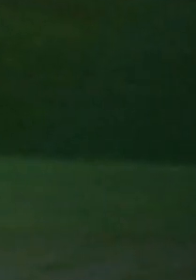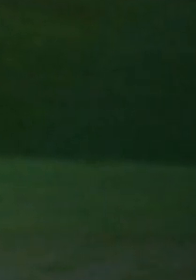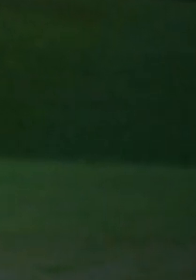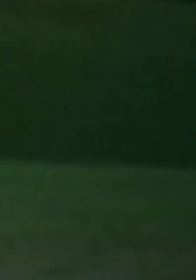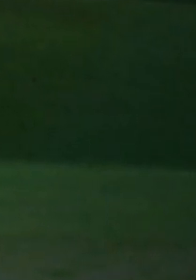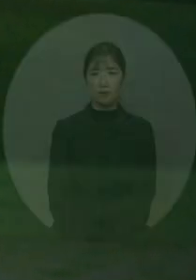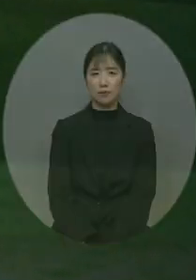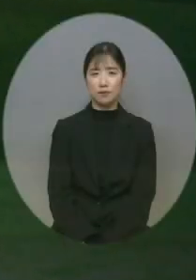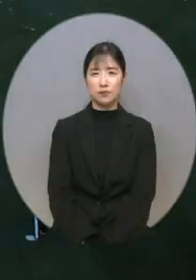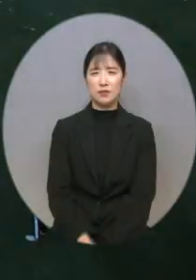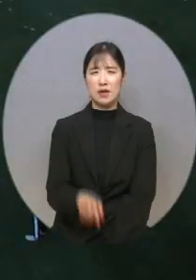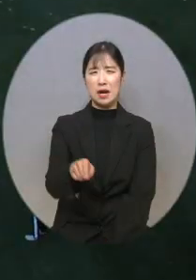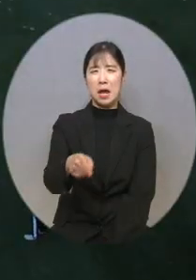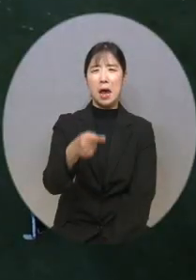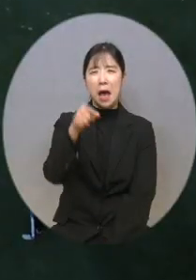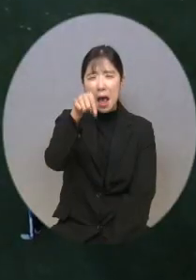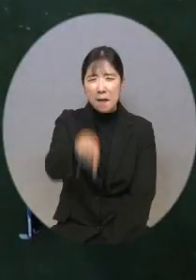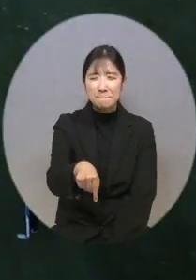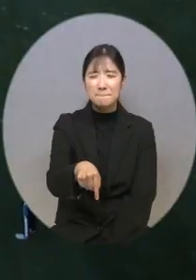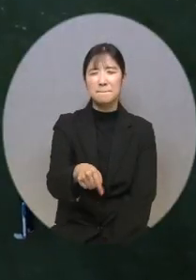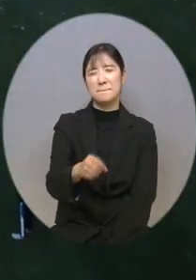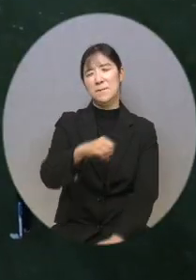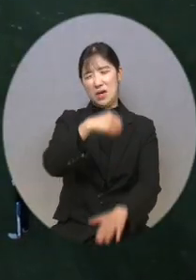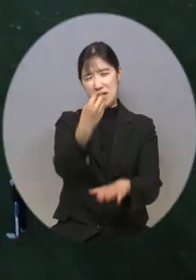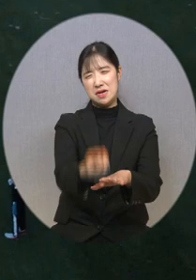앞에 떨어졌네.